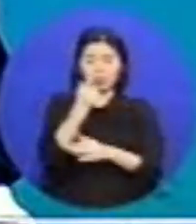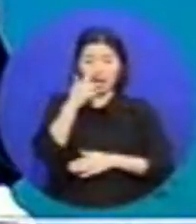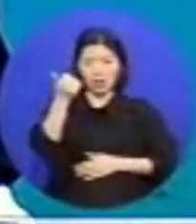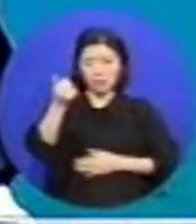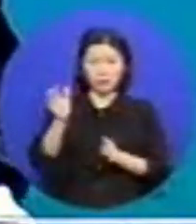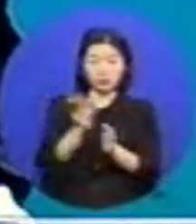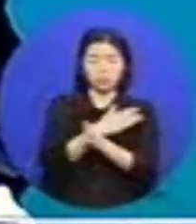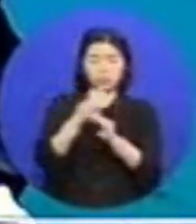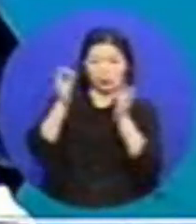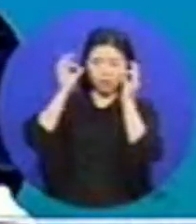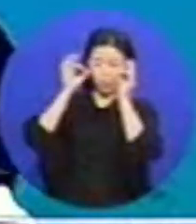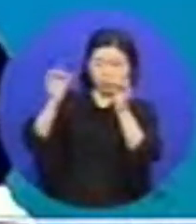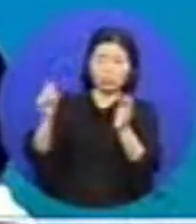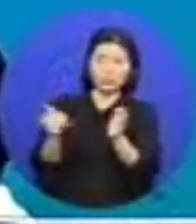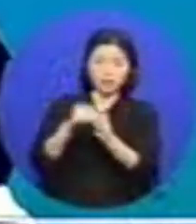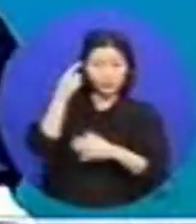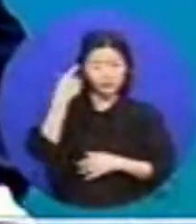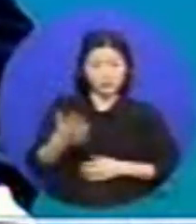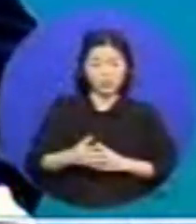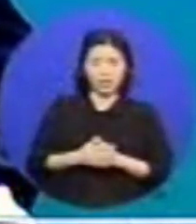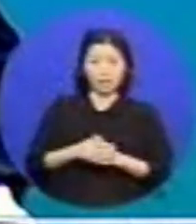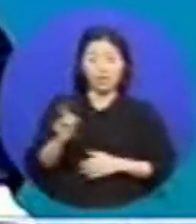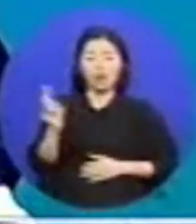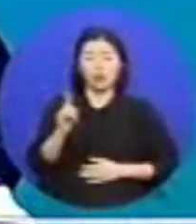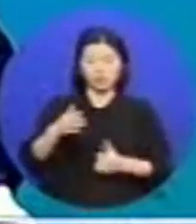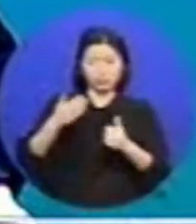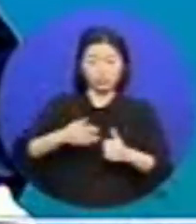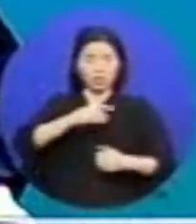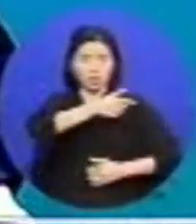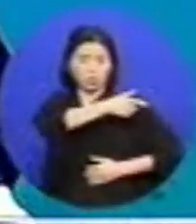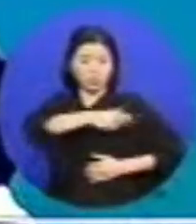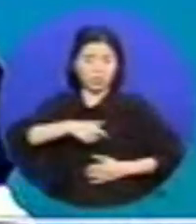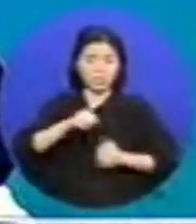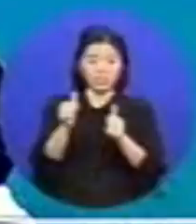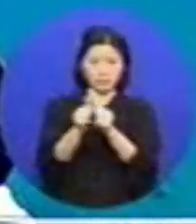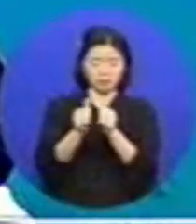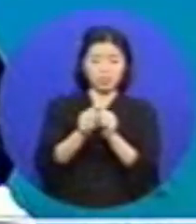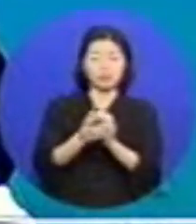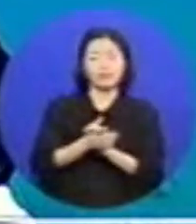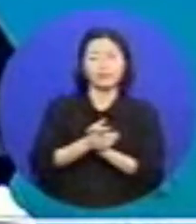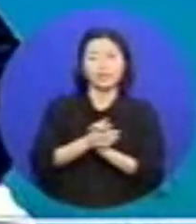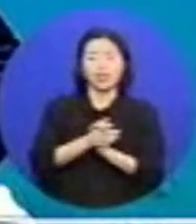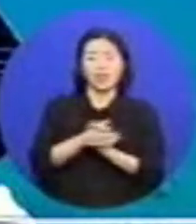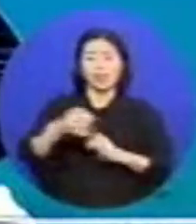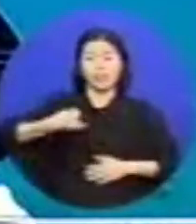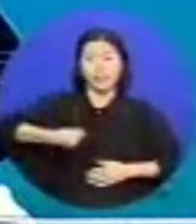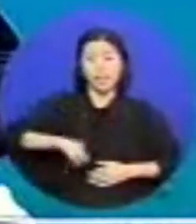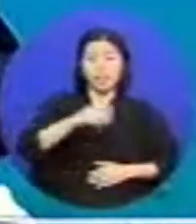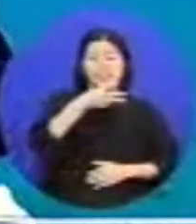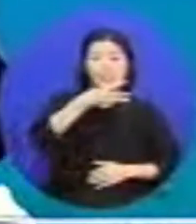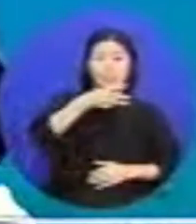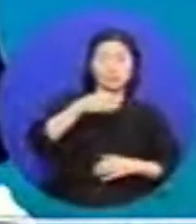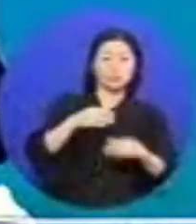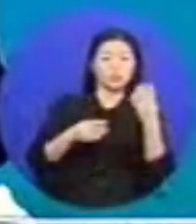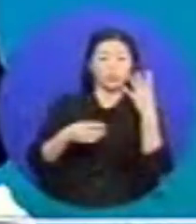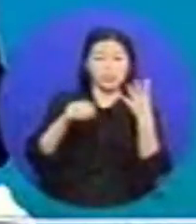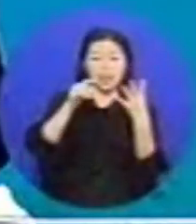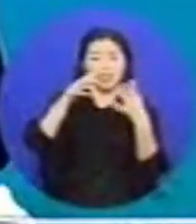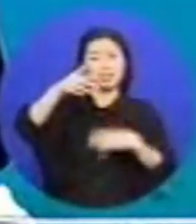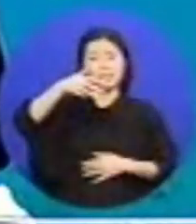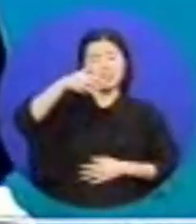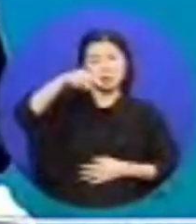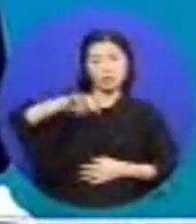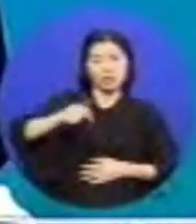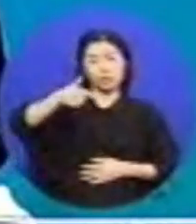미안해요. 어느 권사님이 딸이 사춘기가 되고 딸에게 너무너무 화가